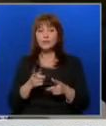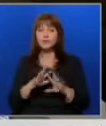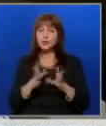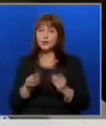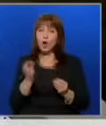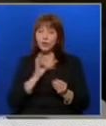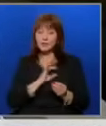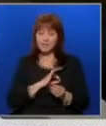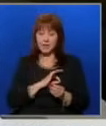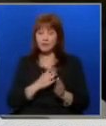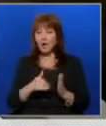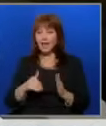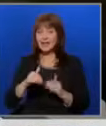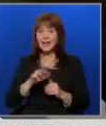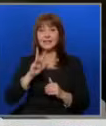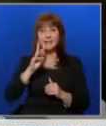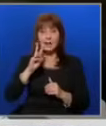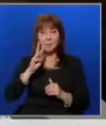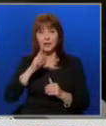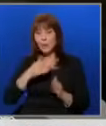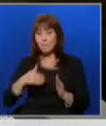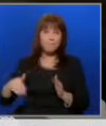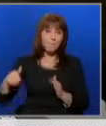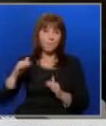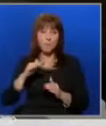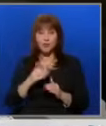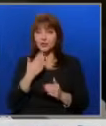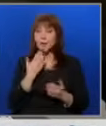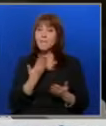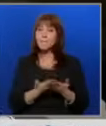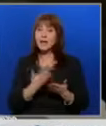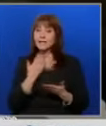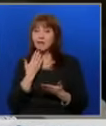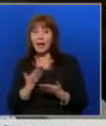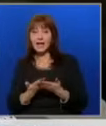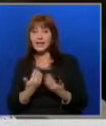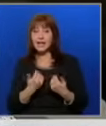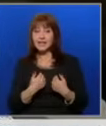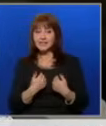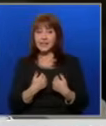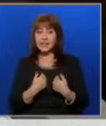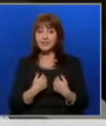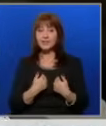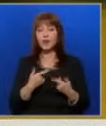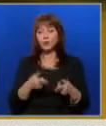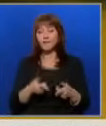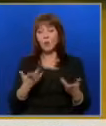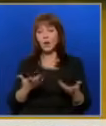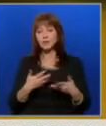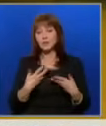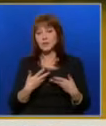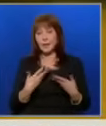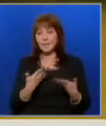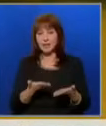успешна. Почти три пъти повече имаше предлагане за нашата емисия, отколкото ние искахме да наберем на